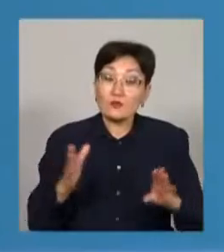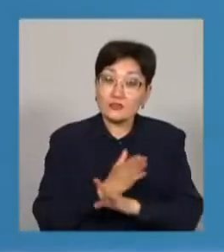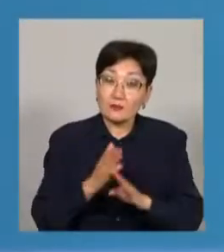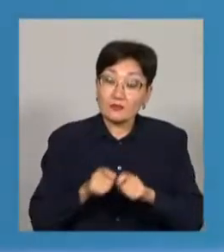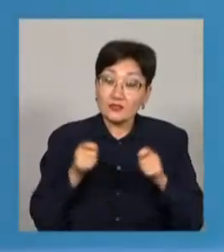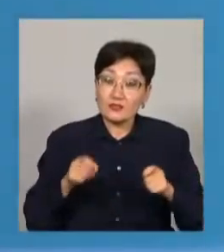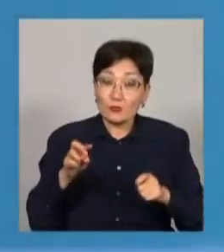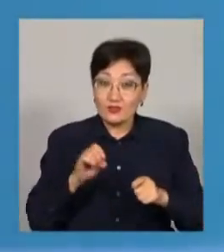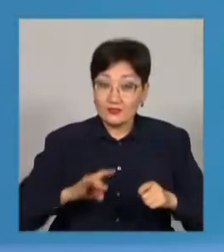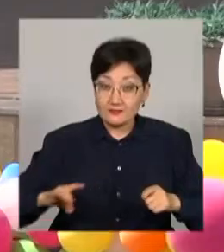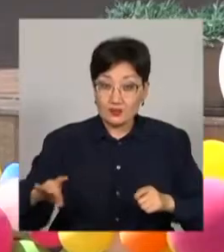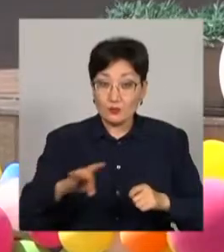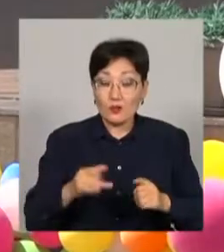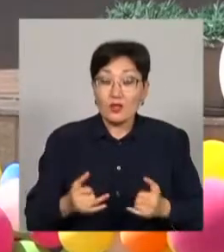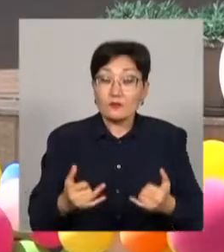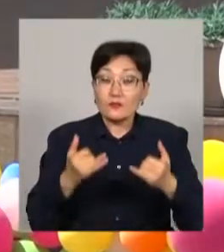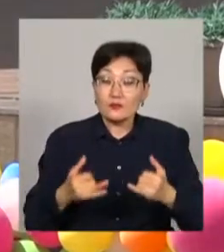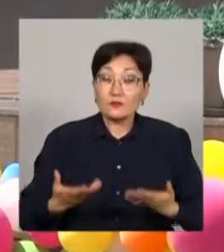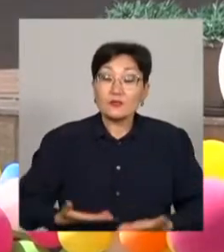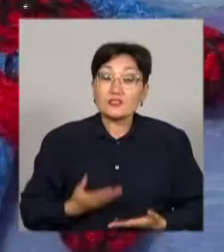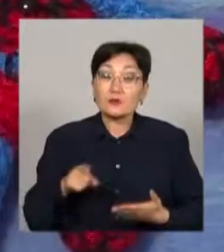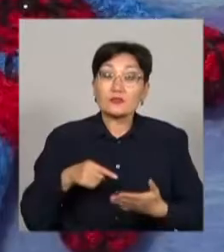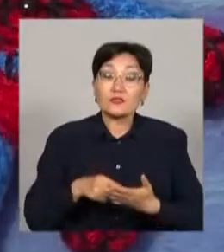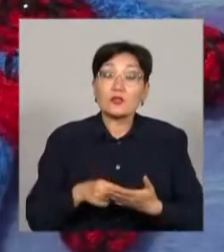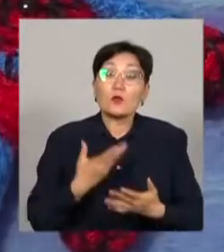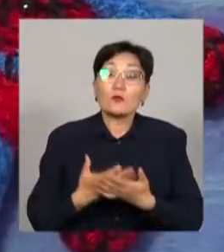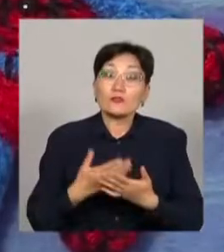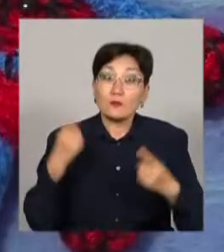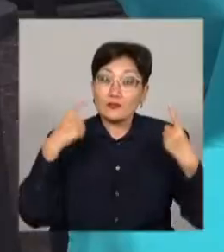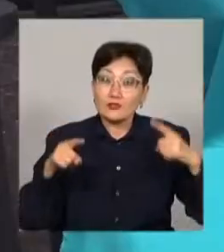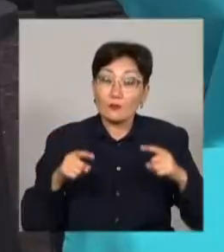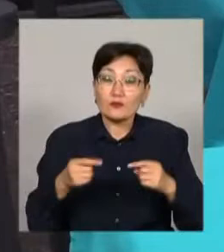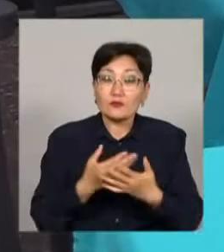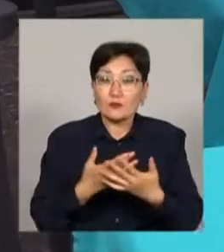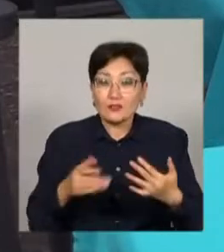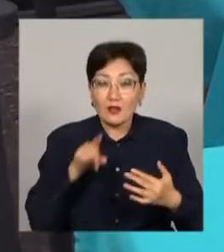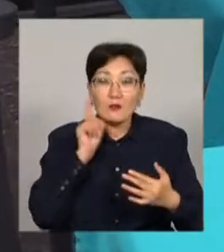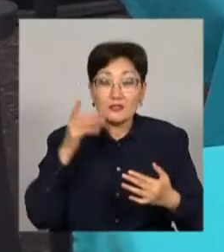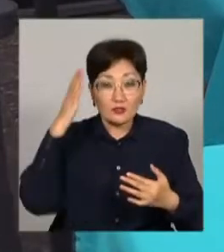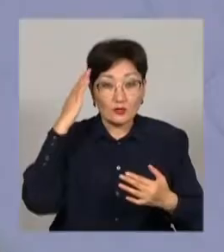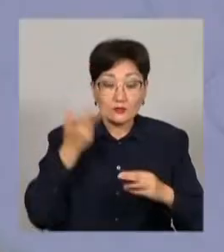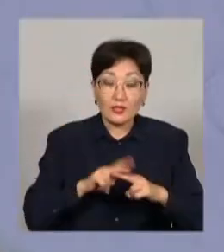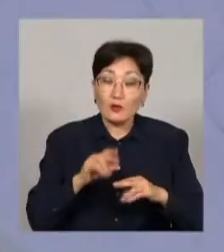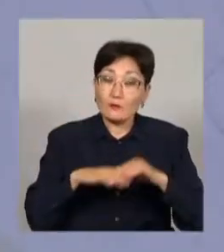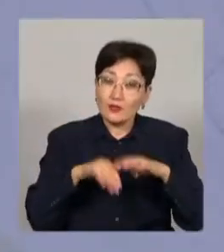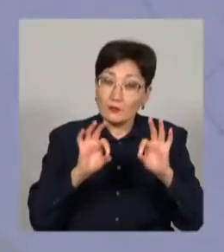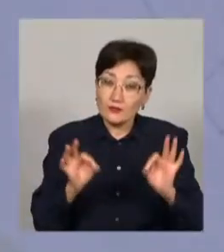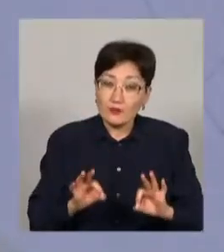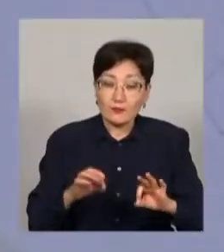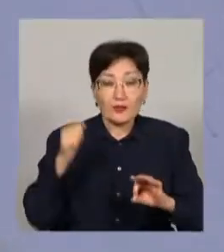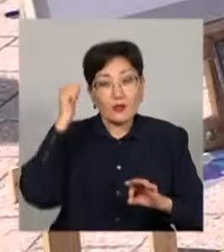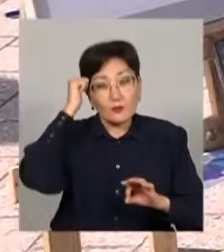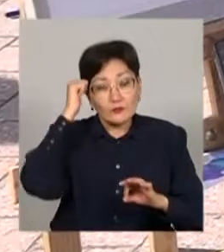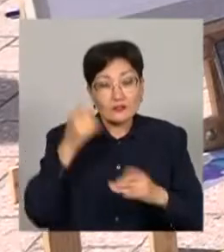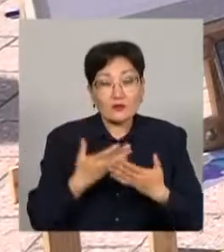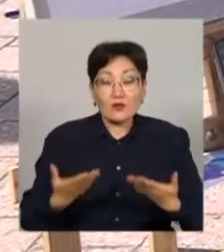создали и в Бостандыкском районе. Для гостей и жителей мегаполиса представили творческие продукты молодых талантов. Это поделки, сувениры в народном стиле